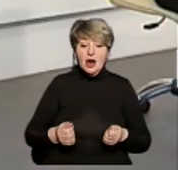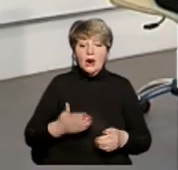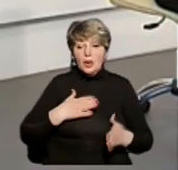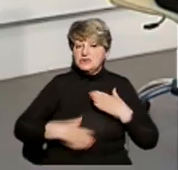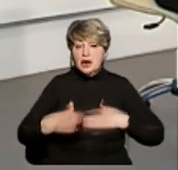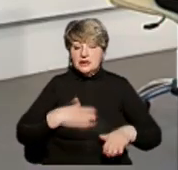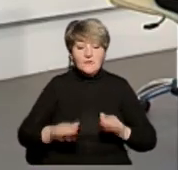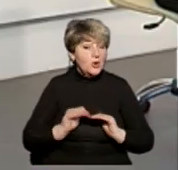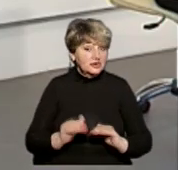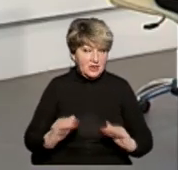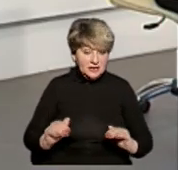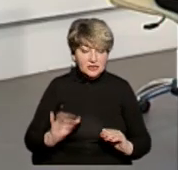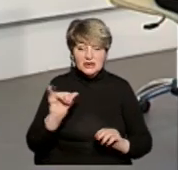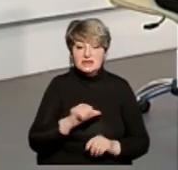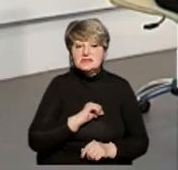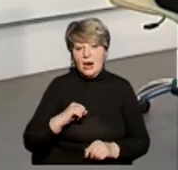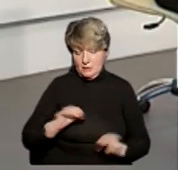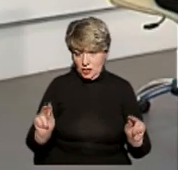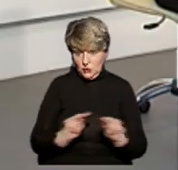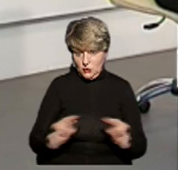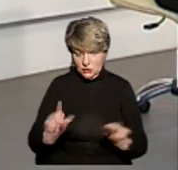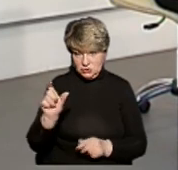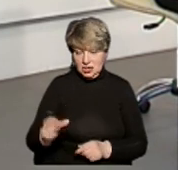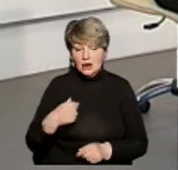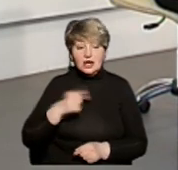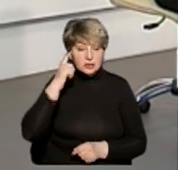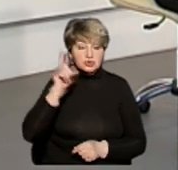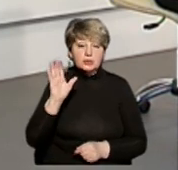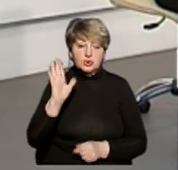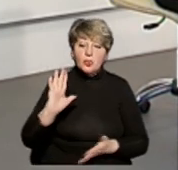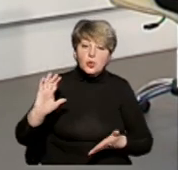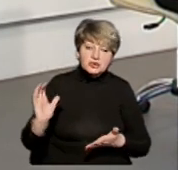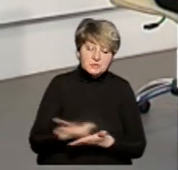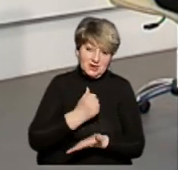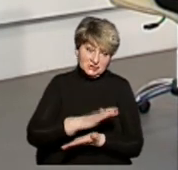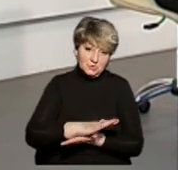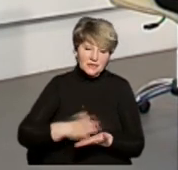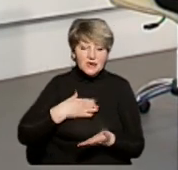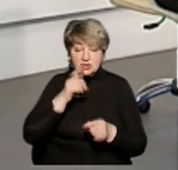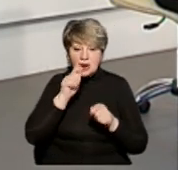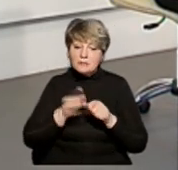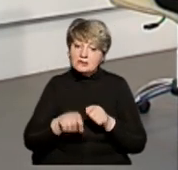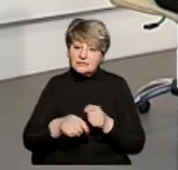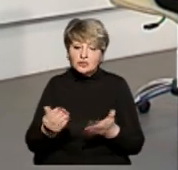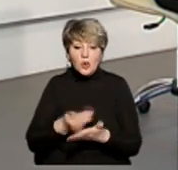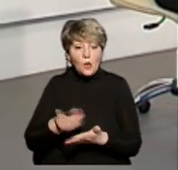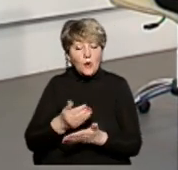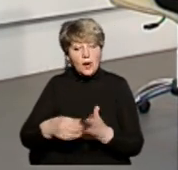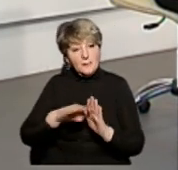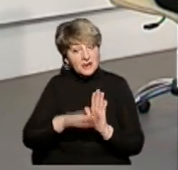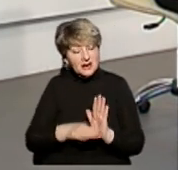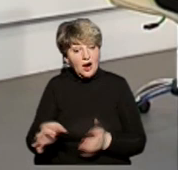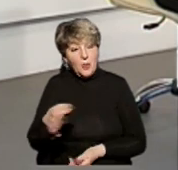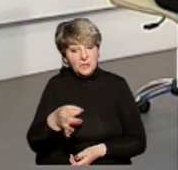працівники, а й діти. І я сподіваюся, що ми будемо успішно продовжувати означені і експериментальні програми, і